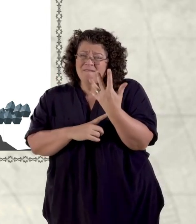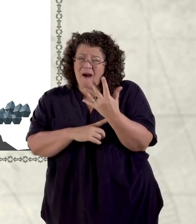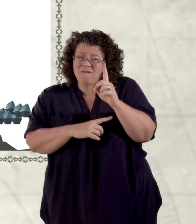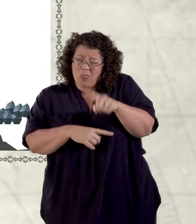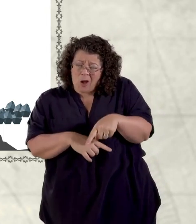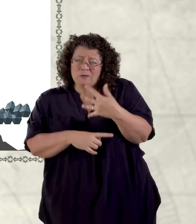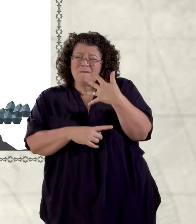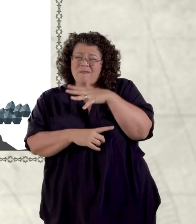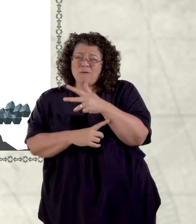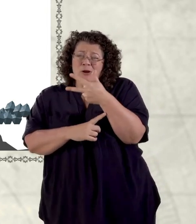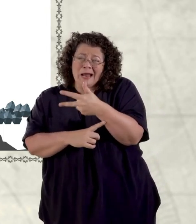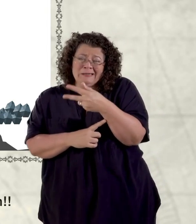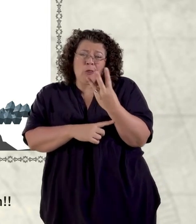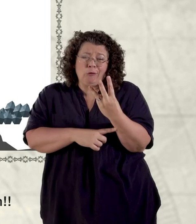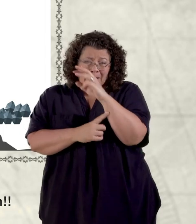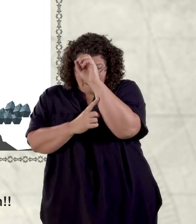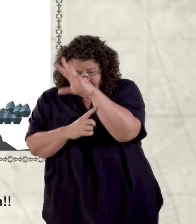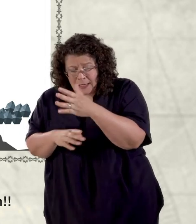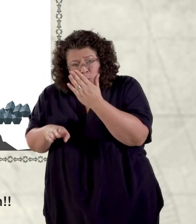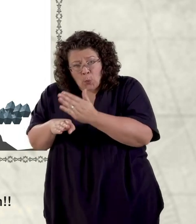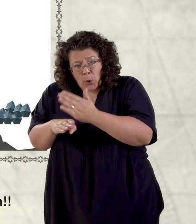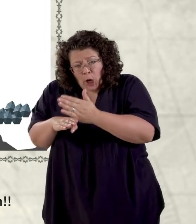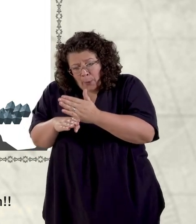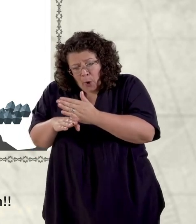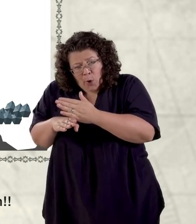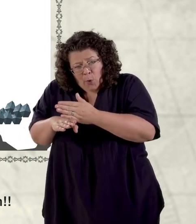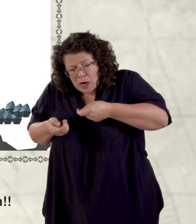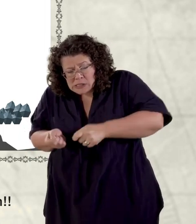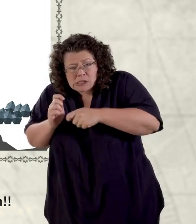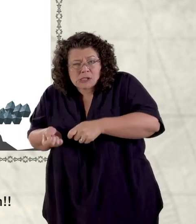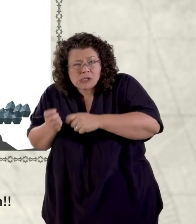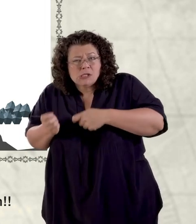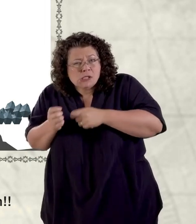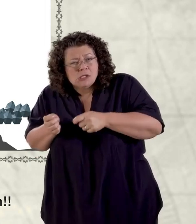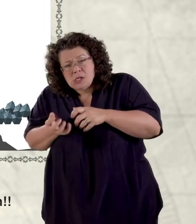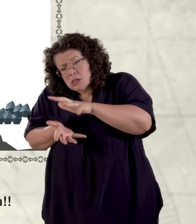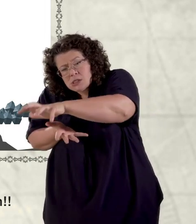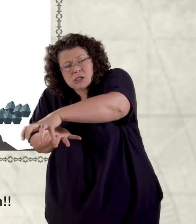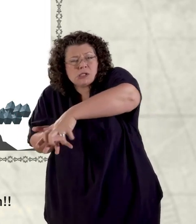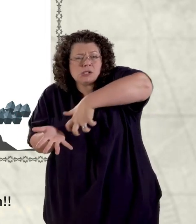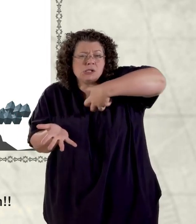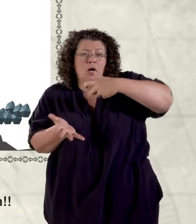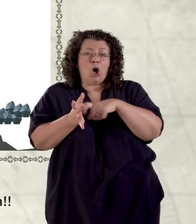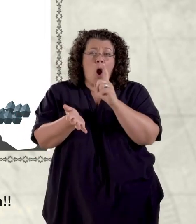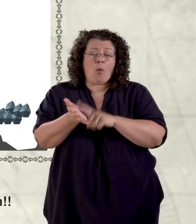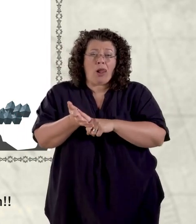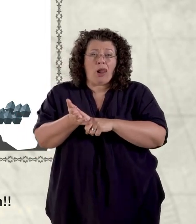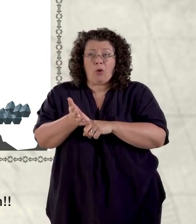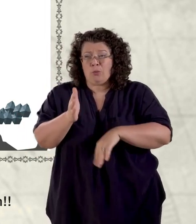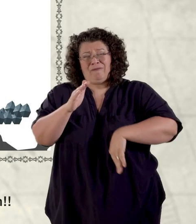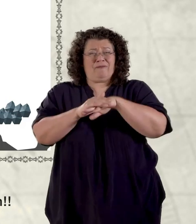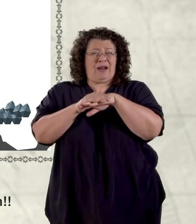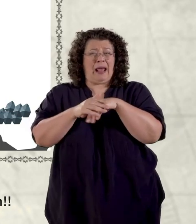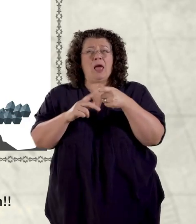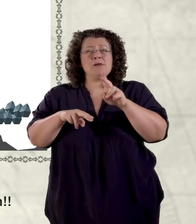o ddynion yn gweithio. A naethon o gloddio digon o lo i lenwi stadion my millenniwn.